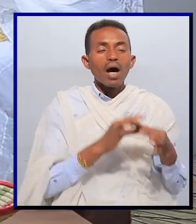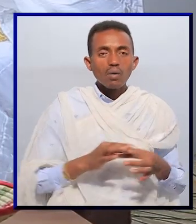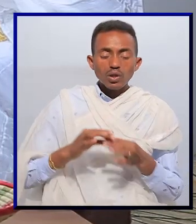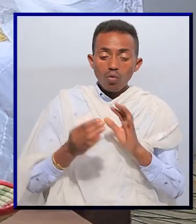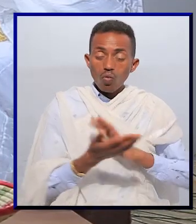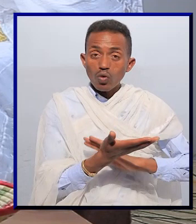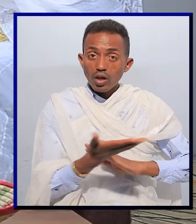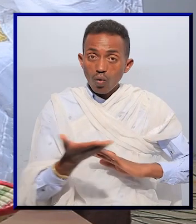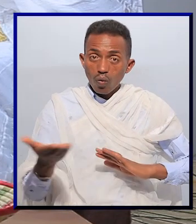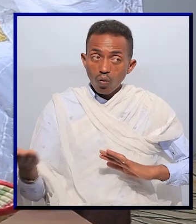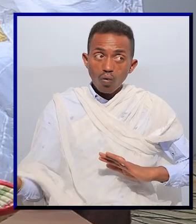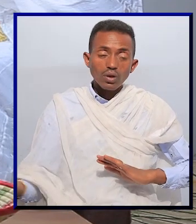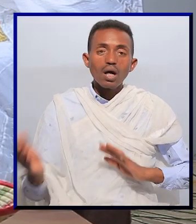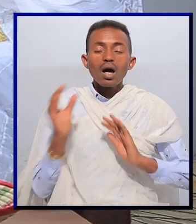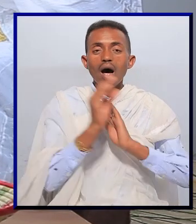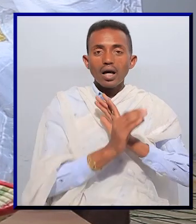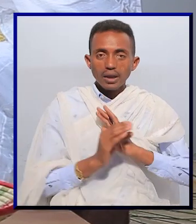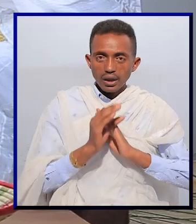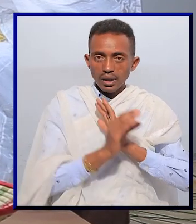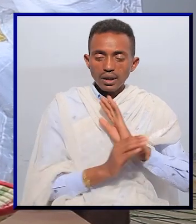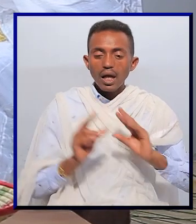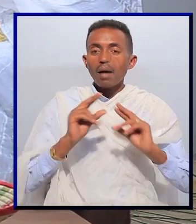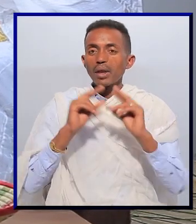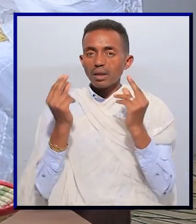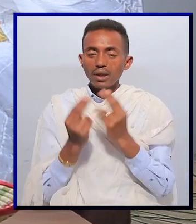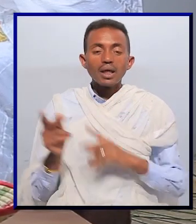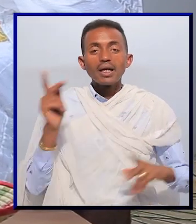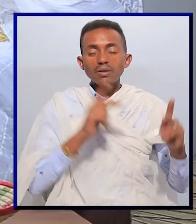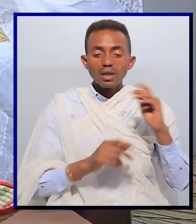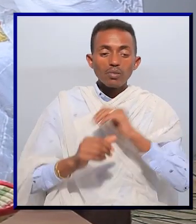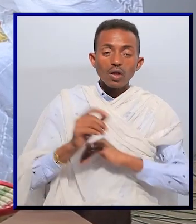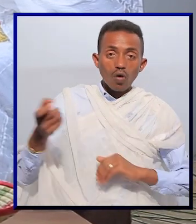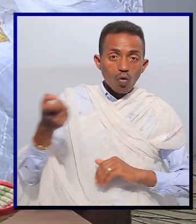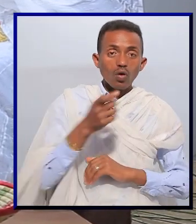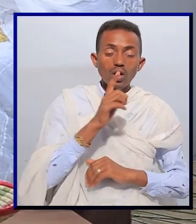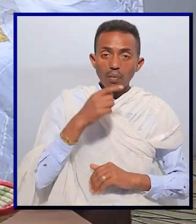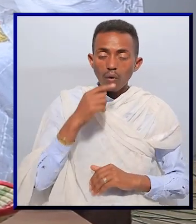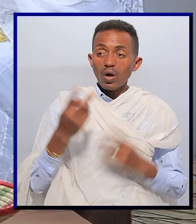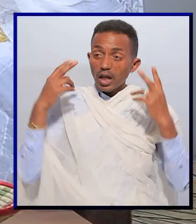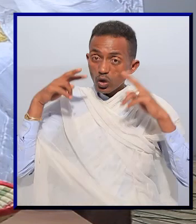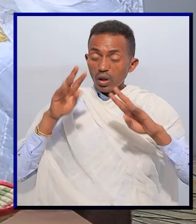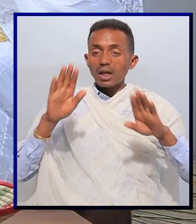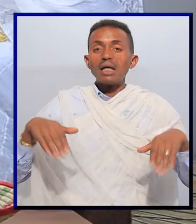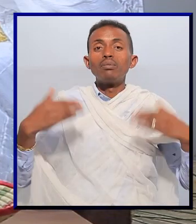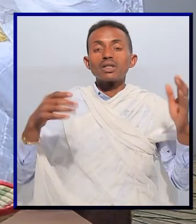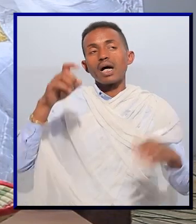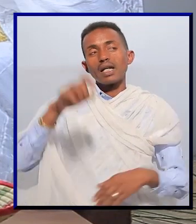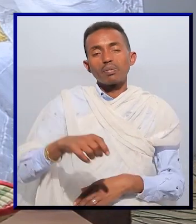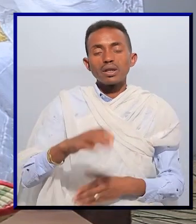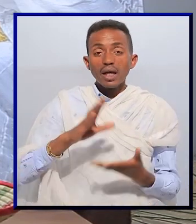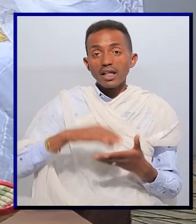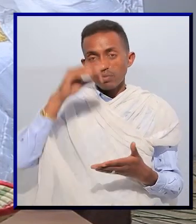ማህበረሰቡ ጉዳዩ ሀገርን ቤተሰብን ህዝብን የሚጎዳ ነገር ነው ብሎ ትኩረት መስጠት